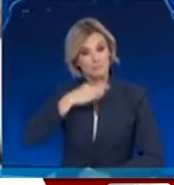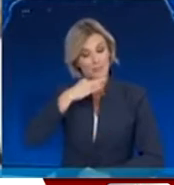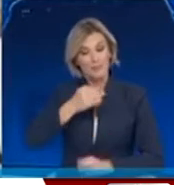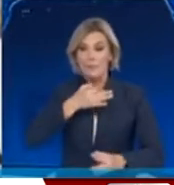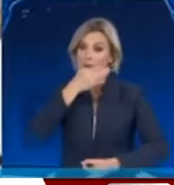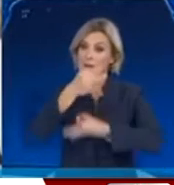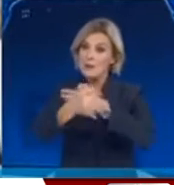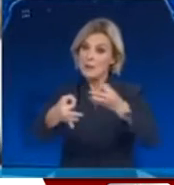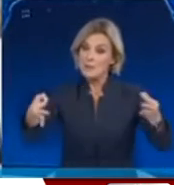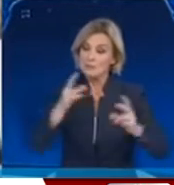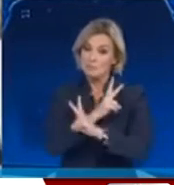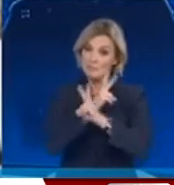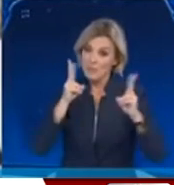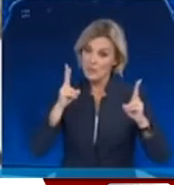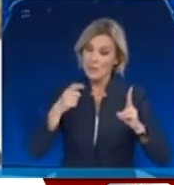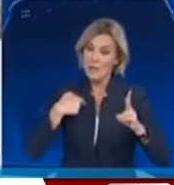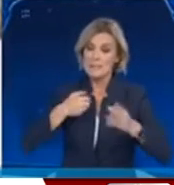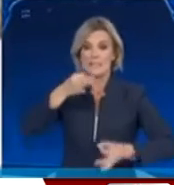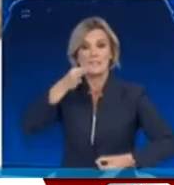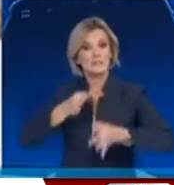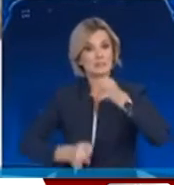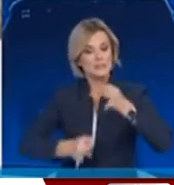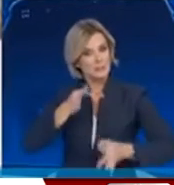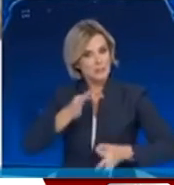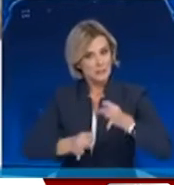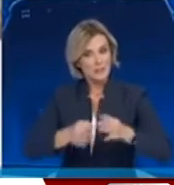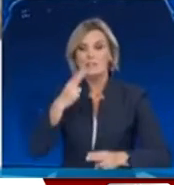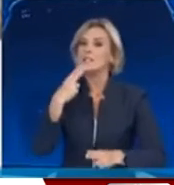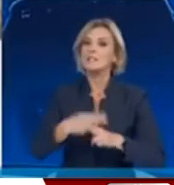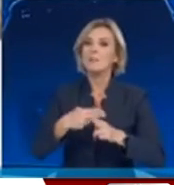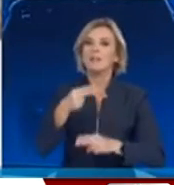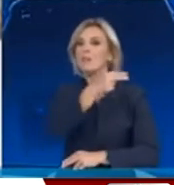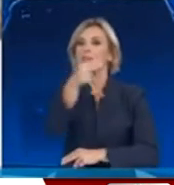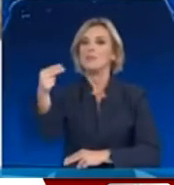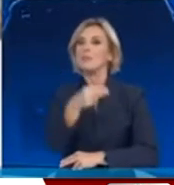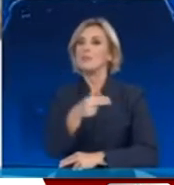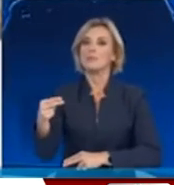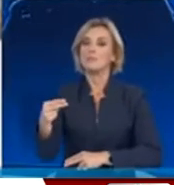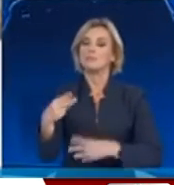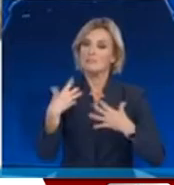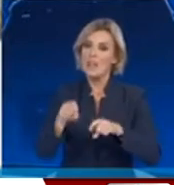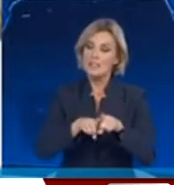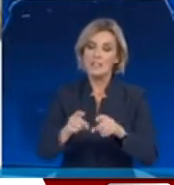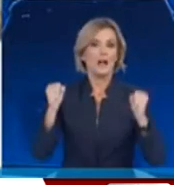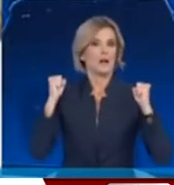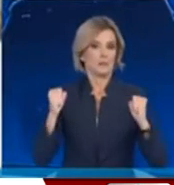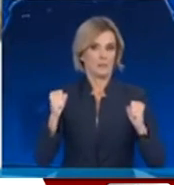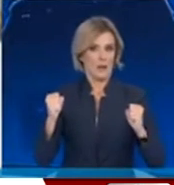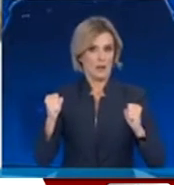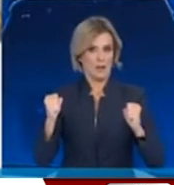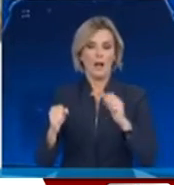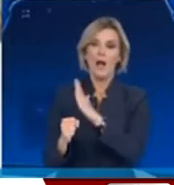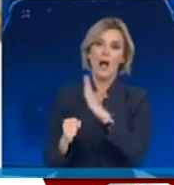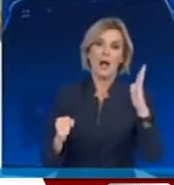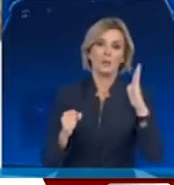ναυπηγεία. Στις συζητήσεις μας παραμένουν κυρίαρχα τα θέματα που αφορούν την ασφάλεια στην